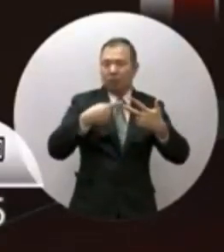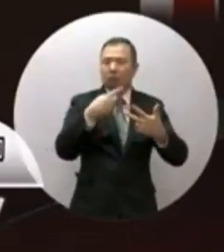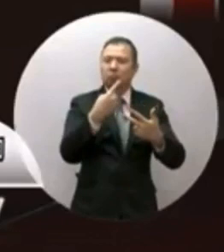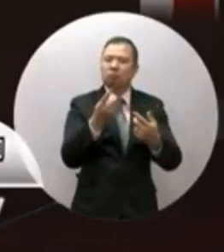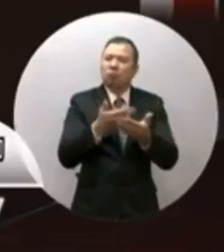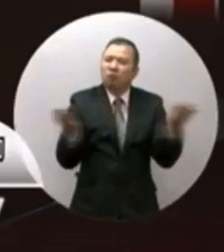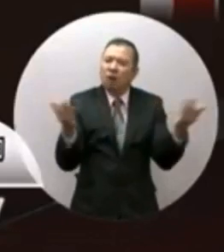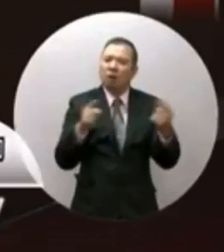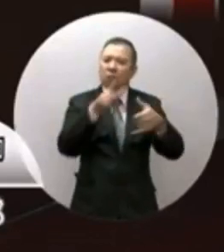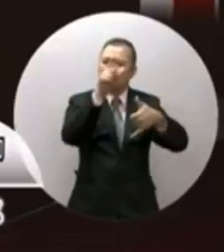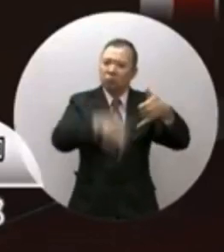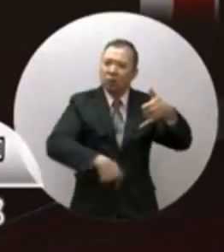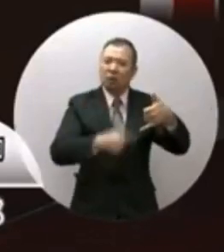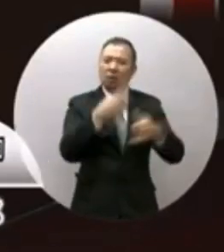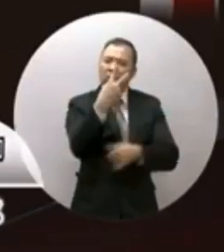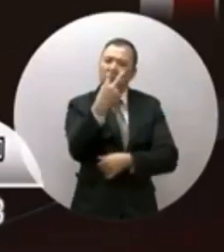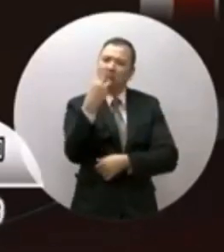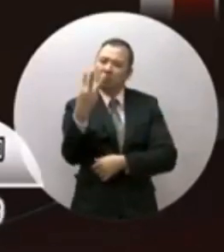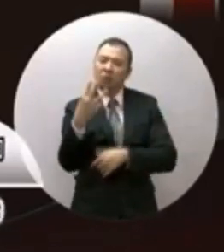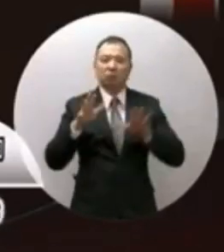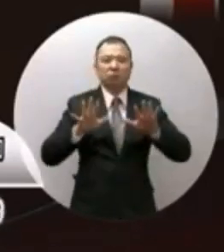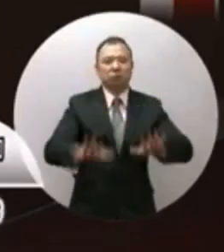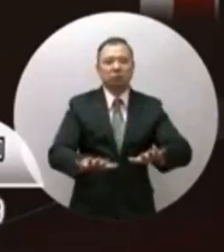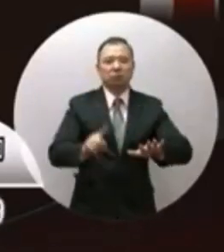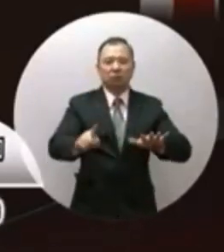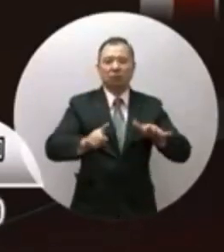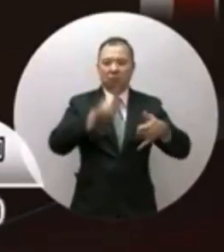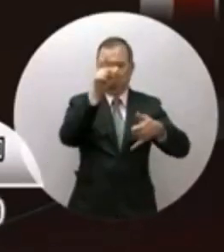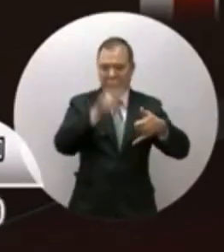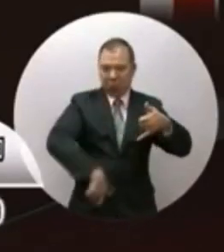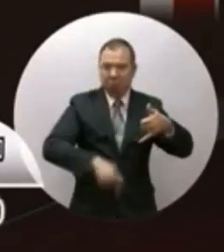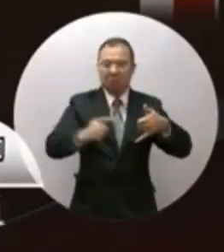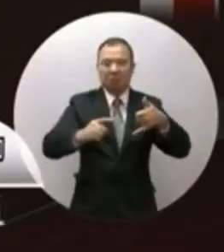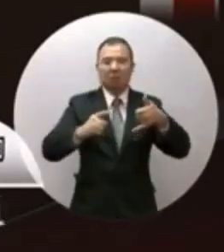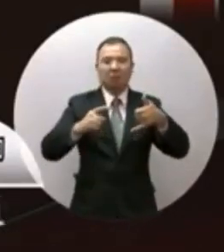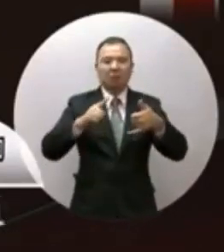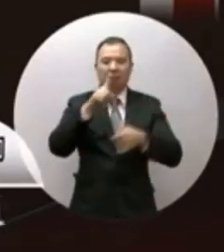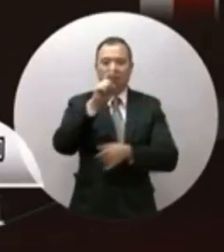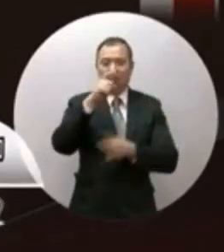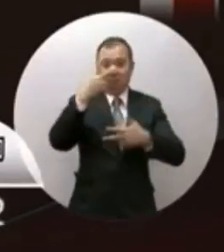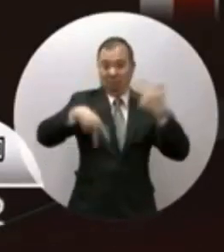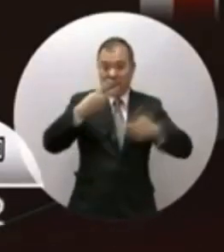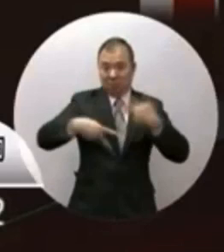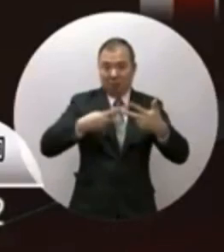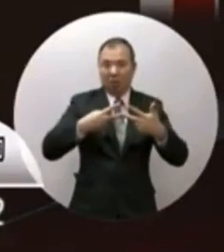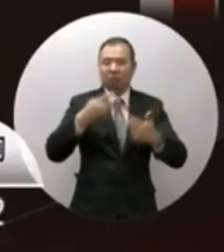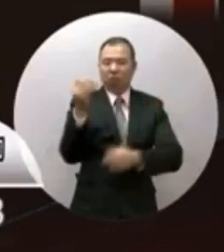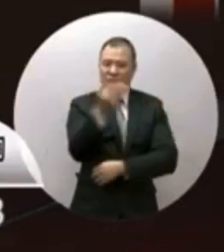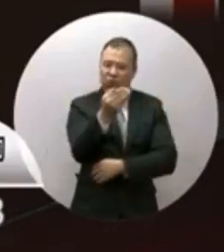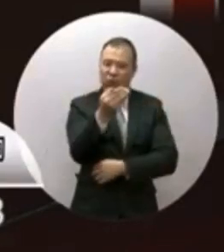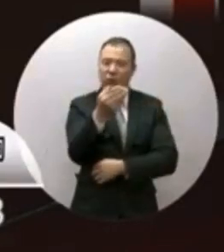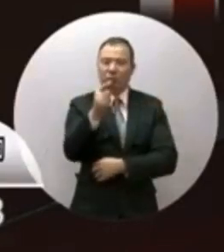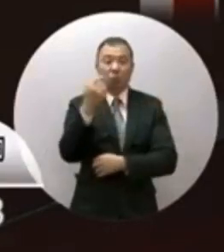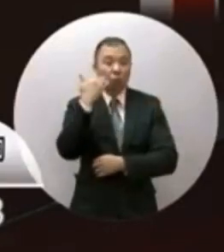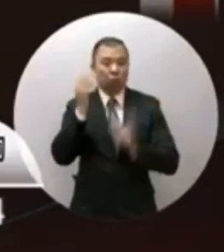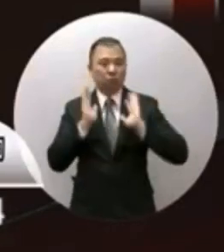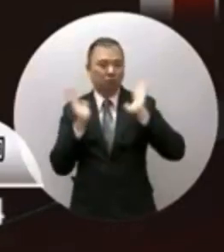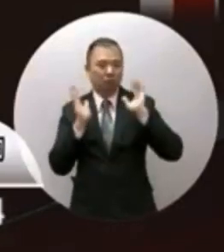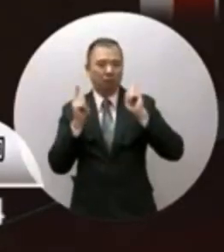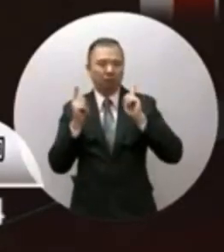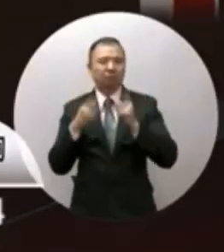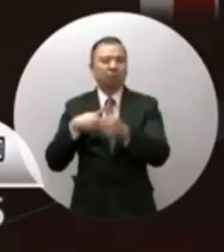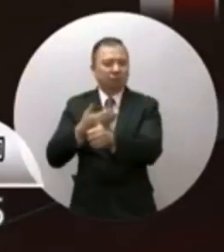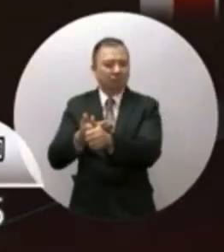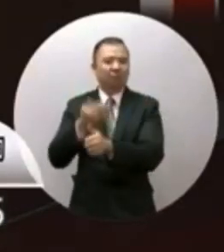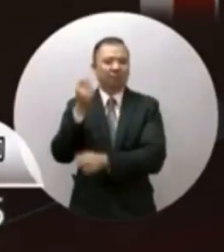7天2片、3片，现在已经提升到14天9片，孩子更到10片。而